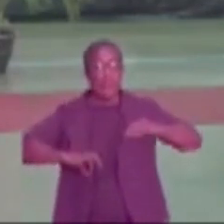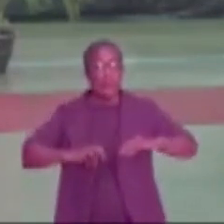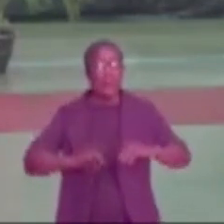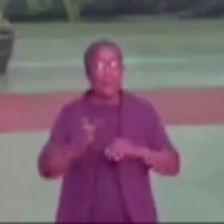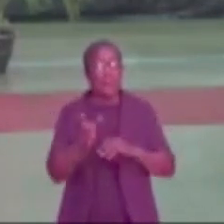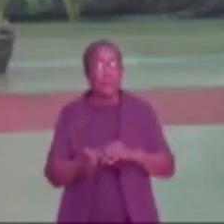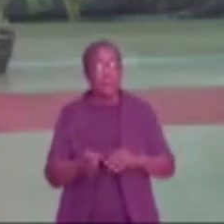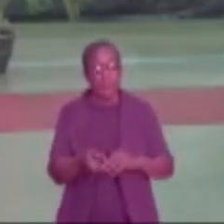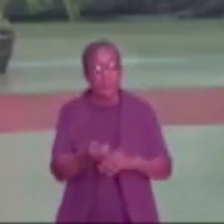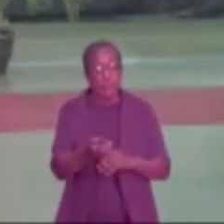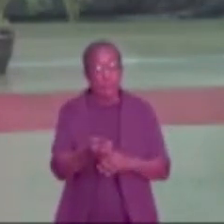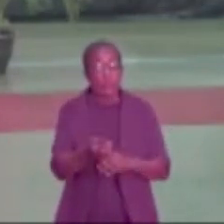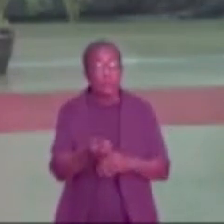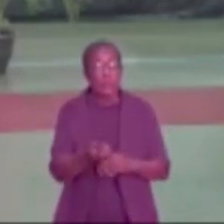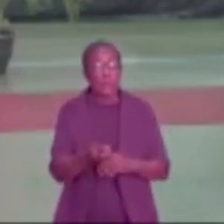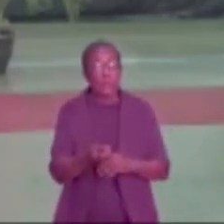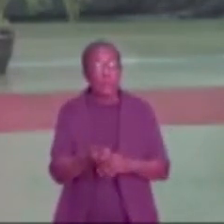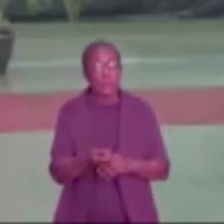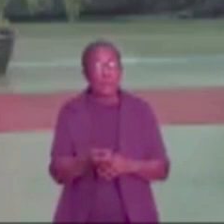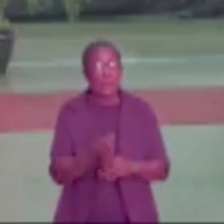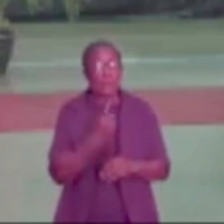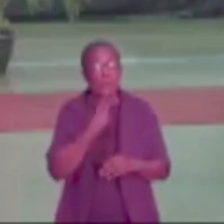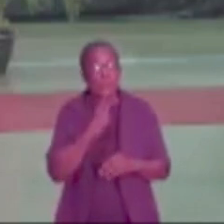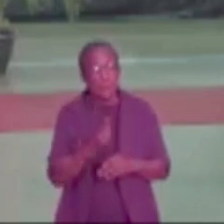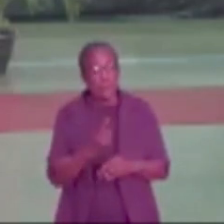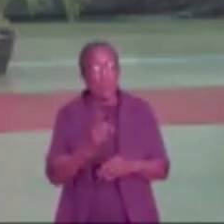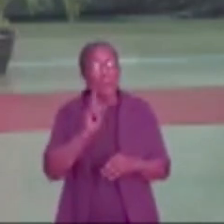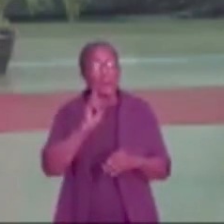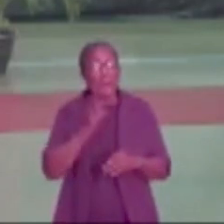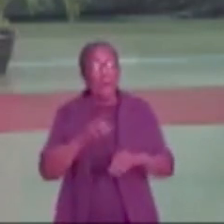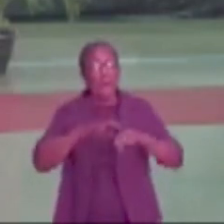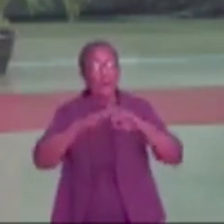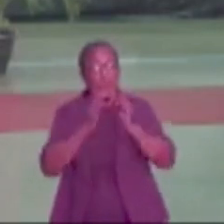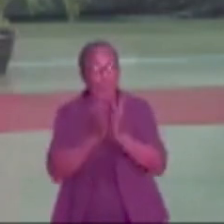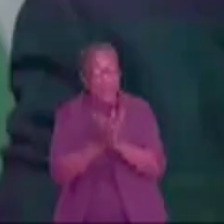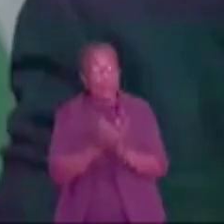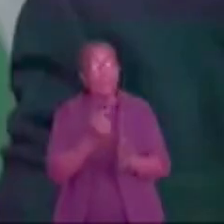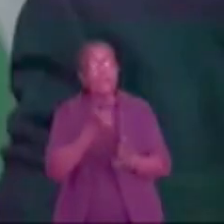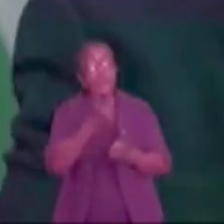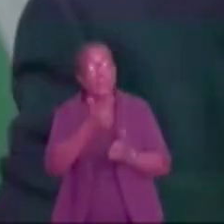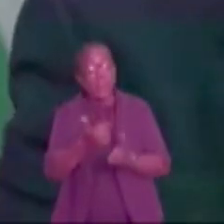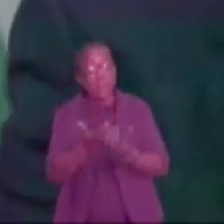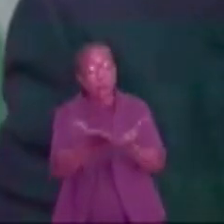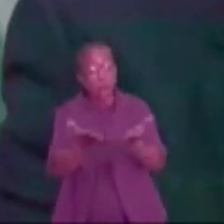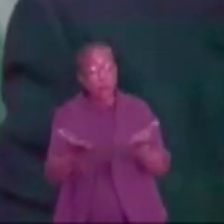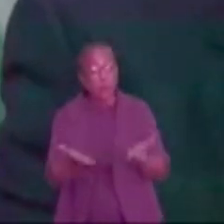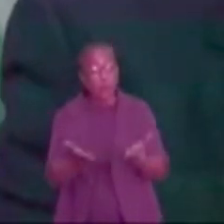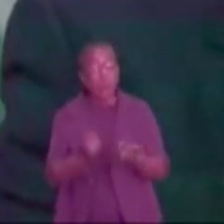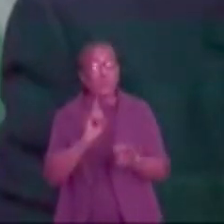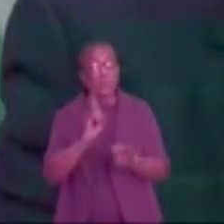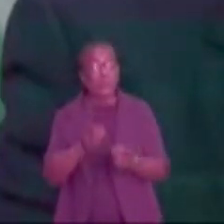daar voorspellingen over gaan doen. Maar ik kan u zeggen dat alle indicaties erop wijzen dat